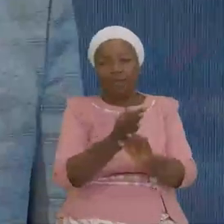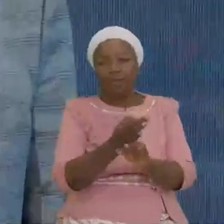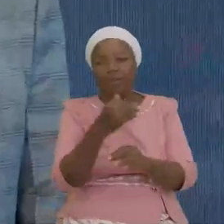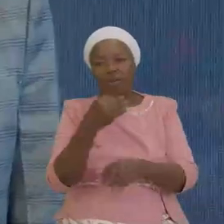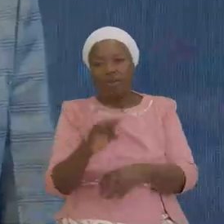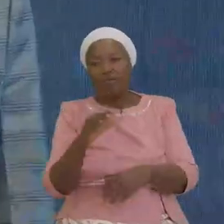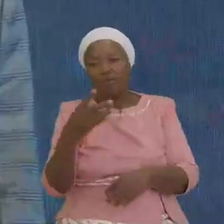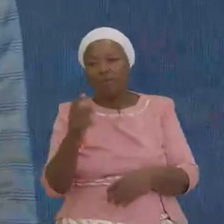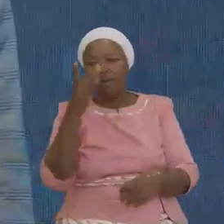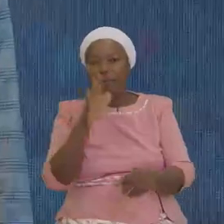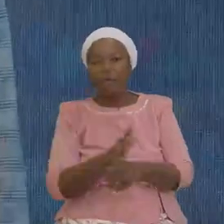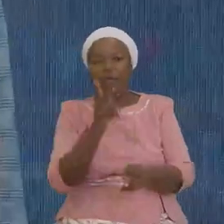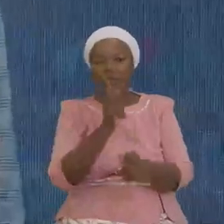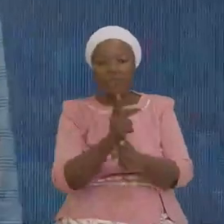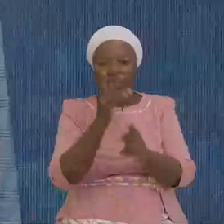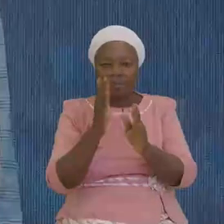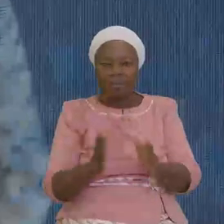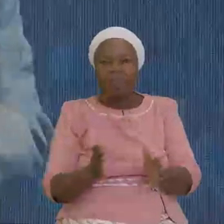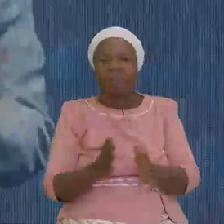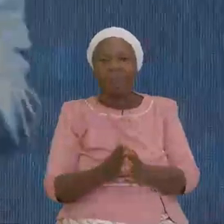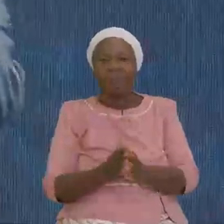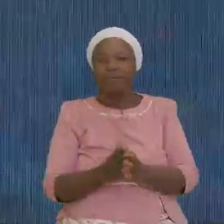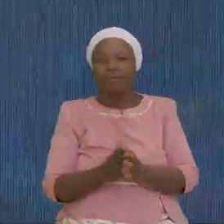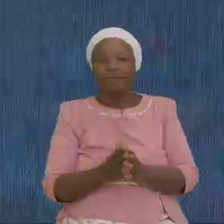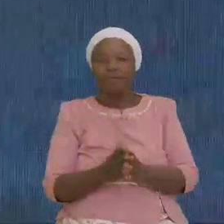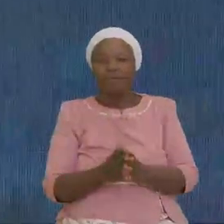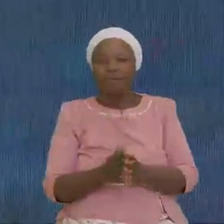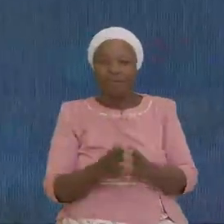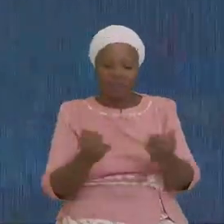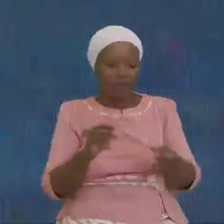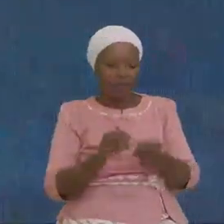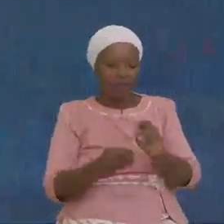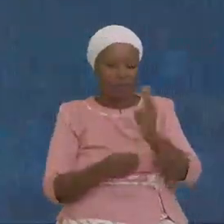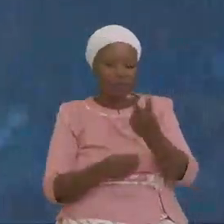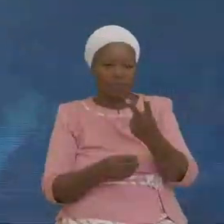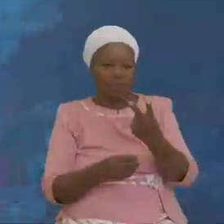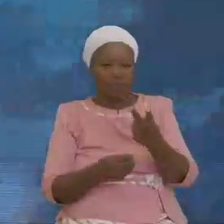La fidélité de celui qui tient promesse.